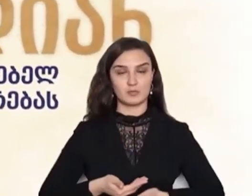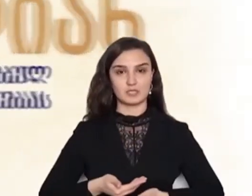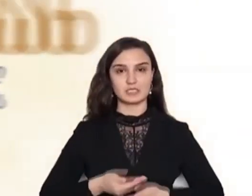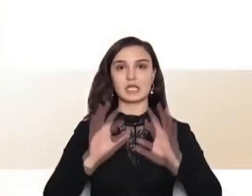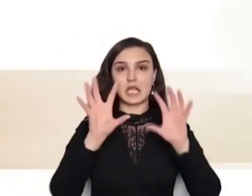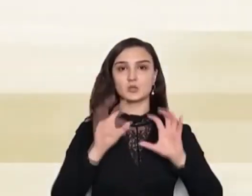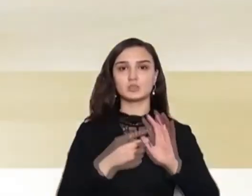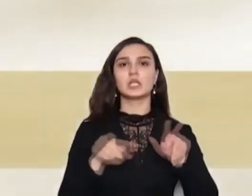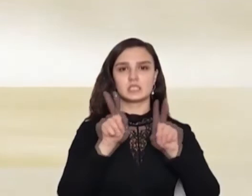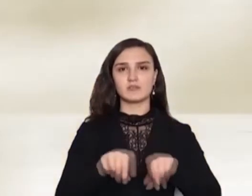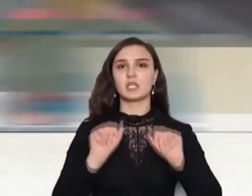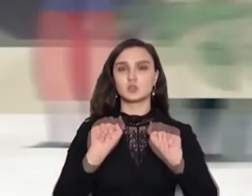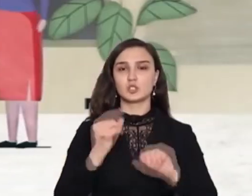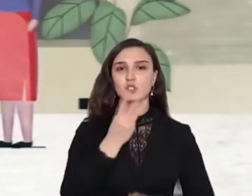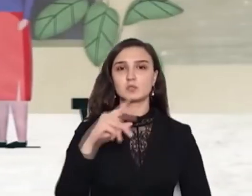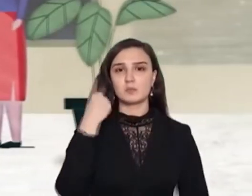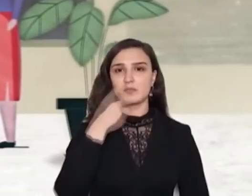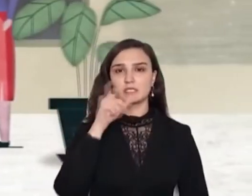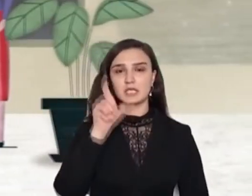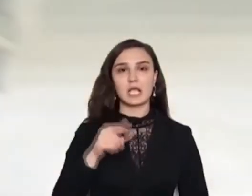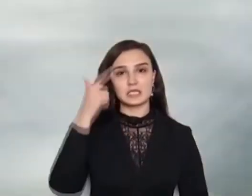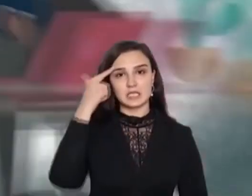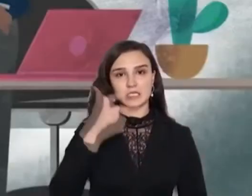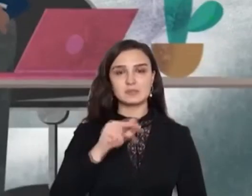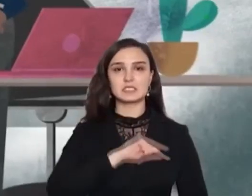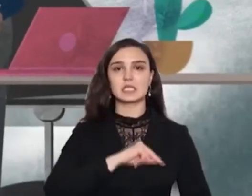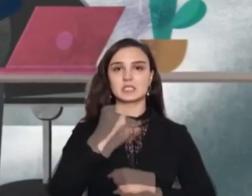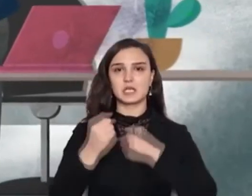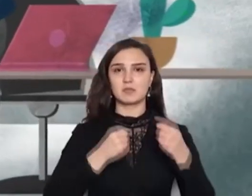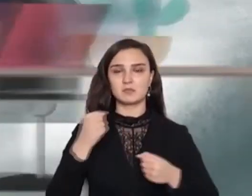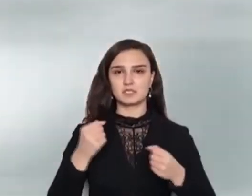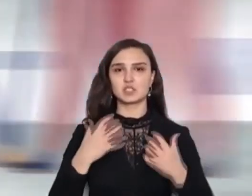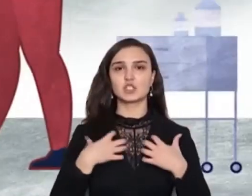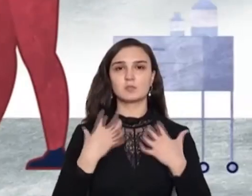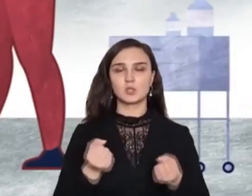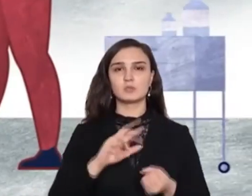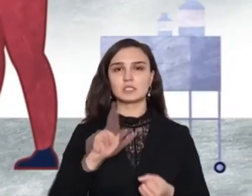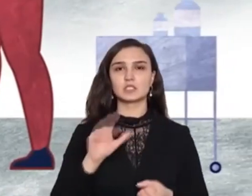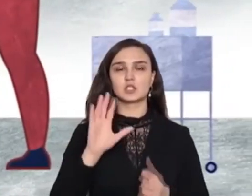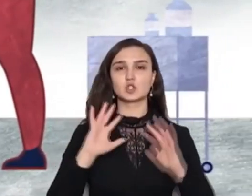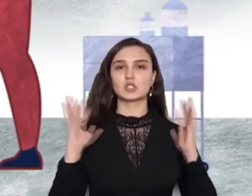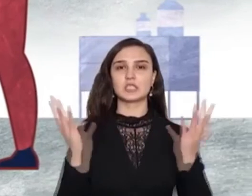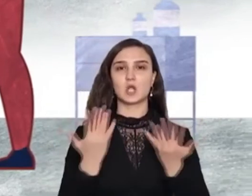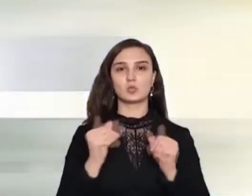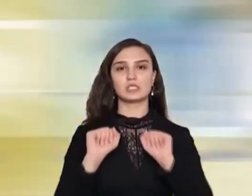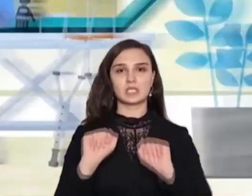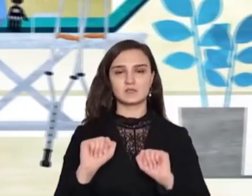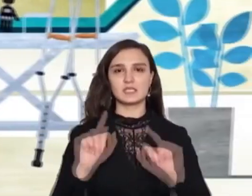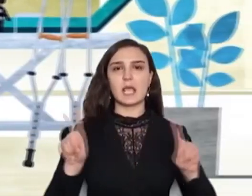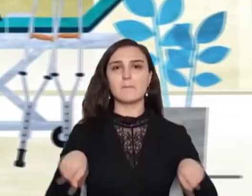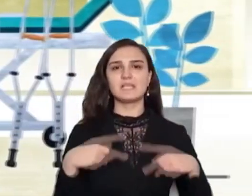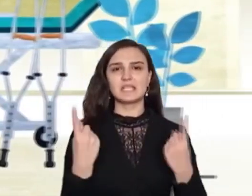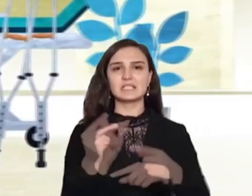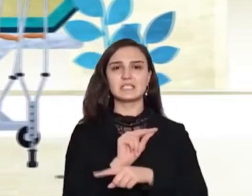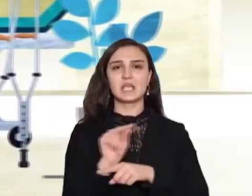მოწყობის კანონი არსებობს საქართველოში, რომელიც ნებისმიერ ახალ შენობას, ნაგებობას ან ახალ ინფრასტრუქტურას, ინფრასტრუქტურულ